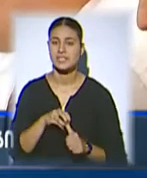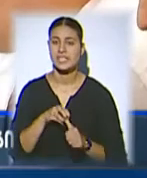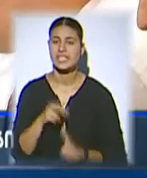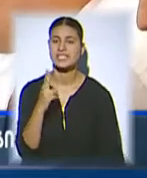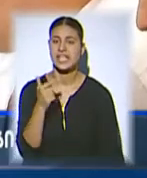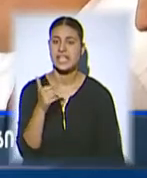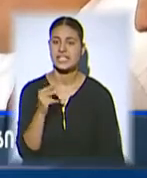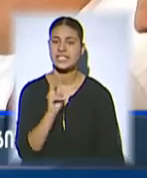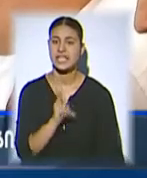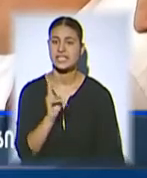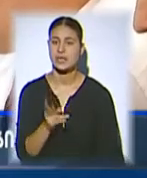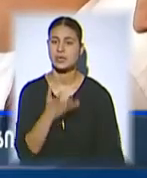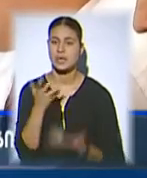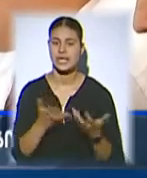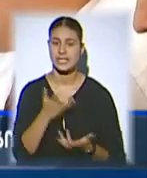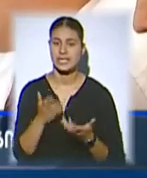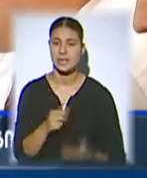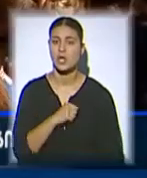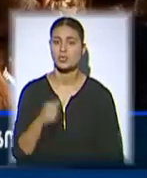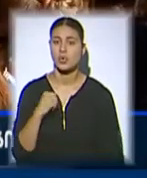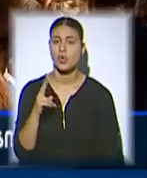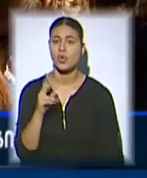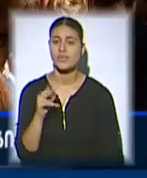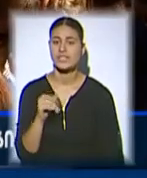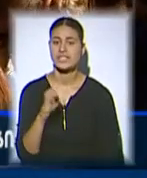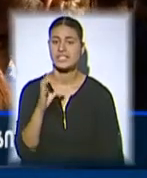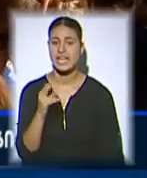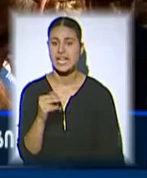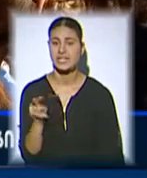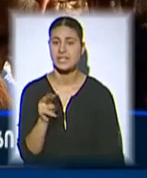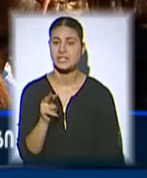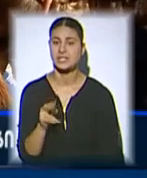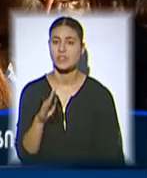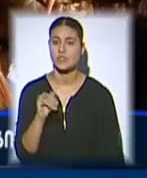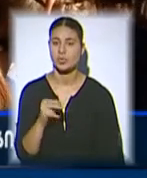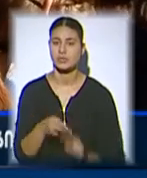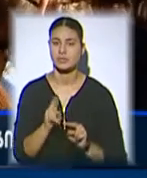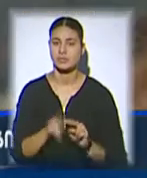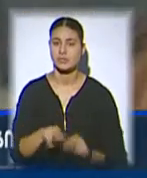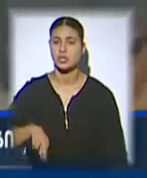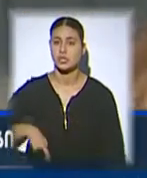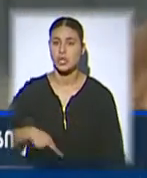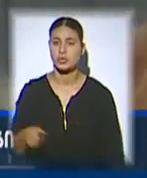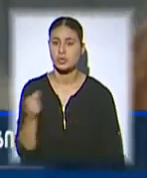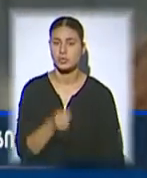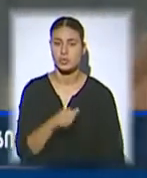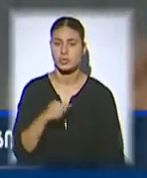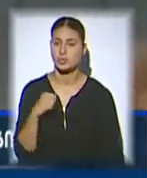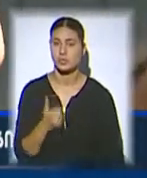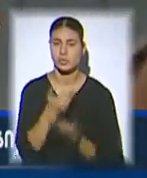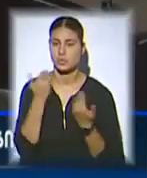დავით საგანელიძის კანდიდატურა განიხილება. თავად კოვზანაძე საგანელიძის საპარტნიორო ფონდის აღმასრულებელ დირექტორად დანიშნვაზე ინფორმაცია არ